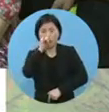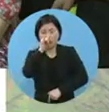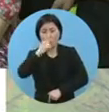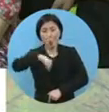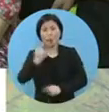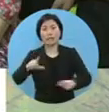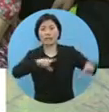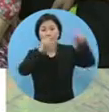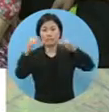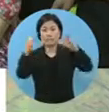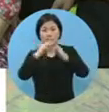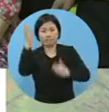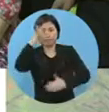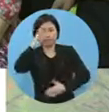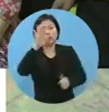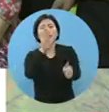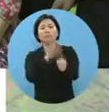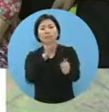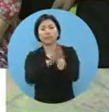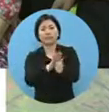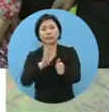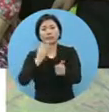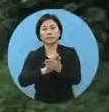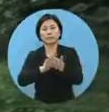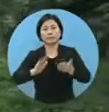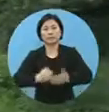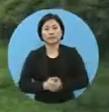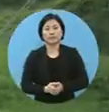나홀로 가구를 발굴해 지원합니다.